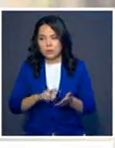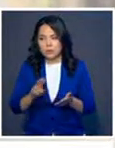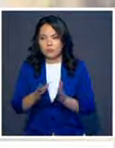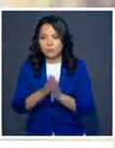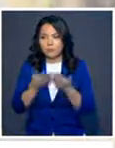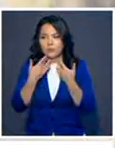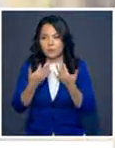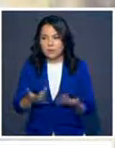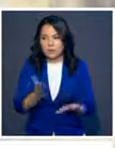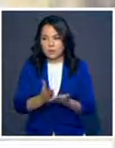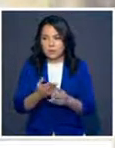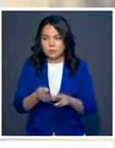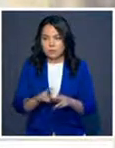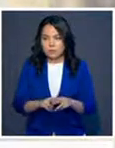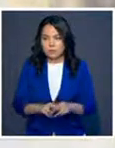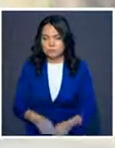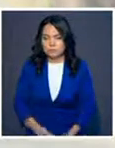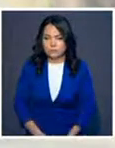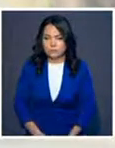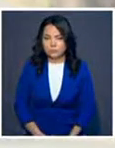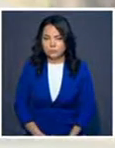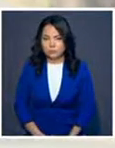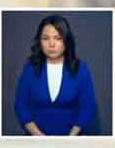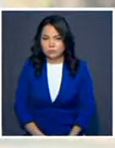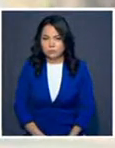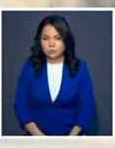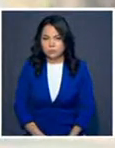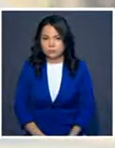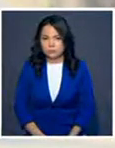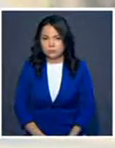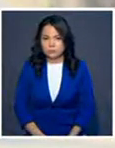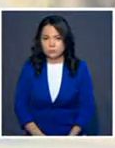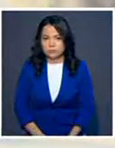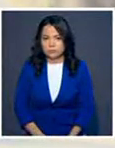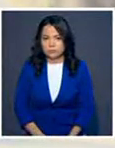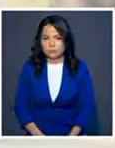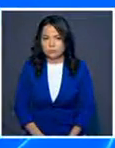отыр. Жалғас Саңғыл, Руслан Сандыбай, Қазақстан ұлттық арнасы, Жамбыл облысы.